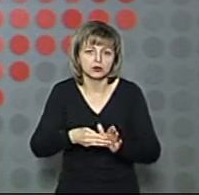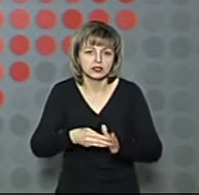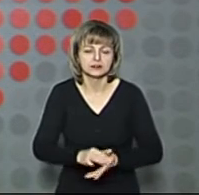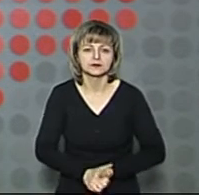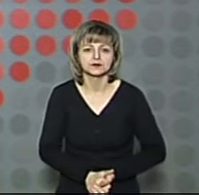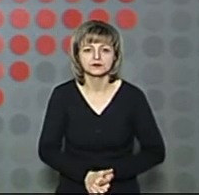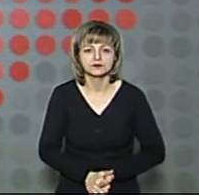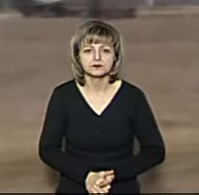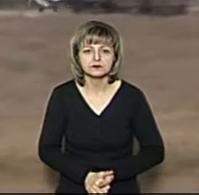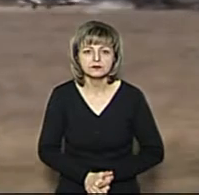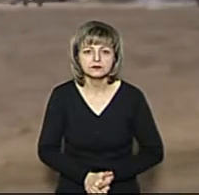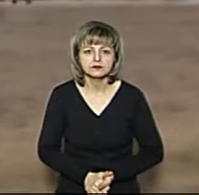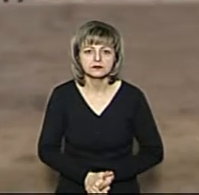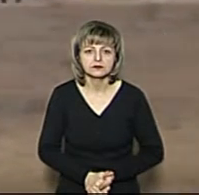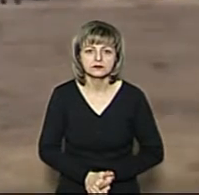Євпак далі.